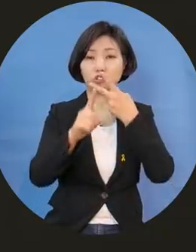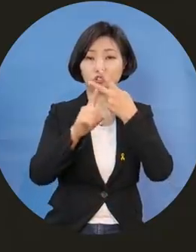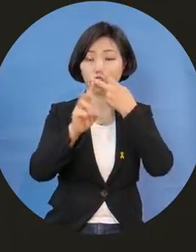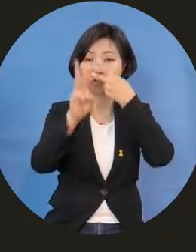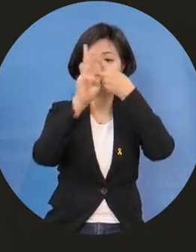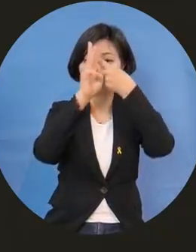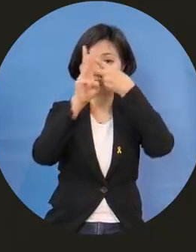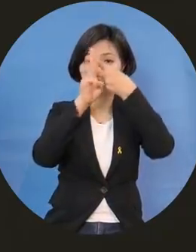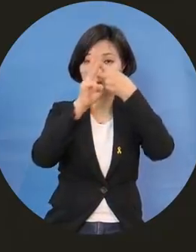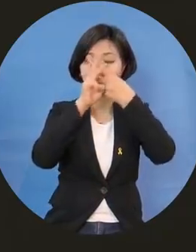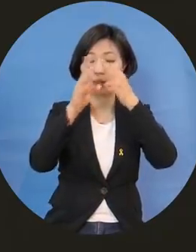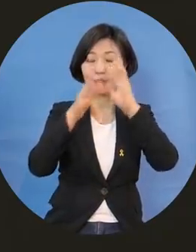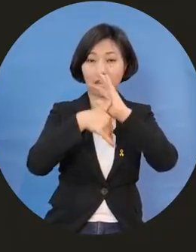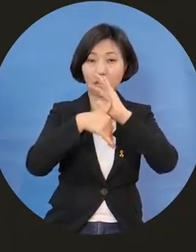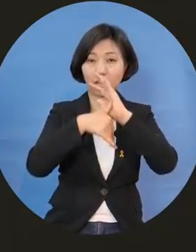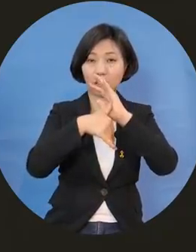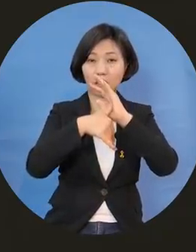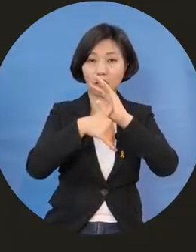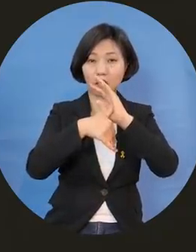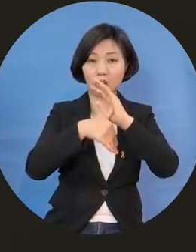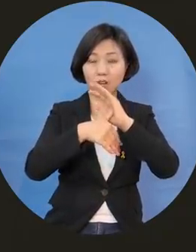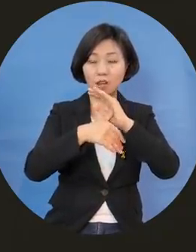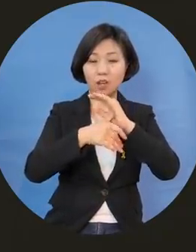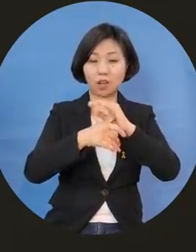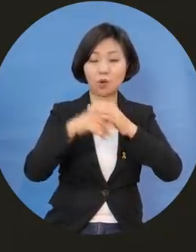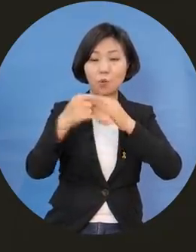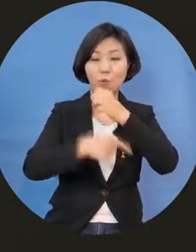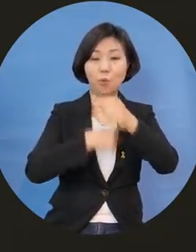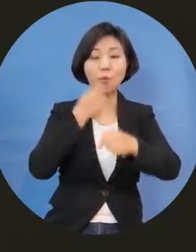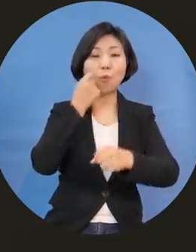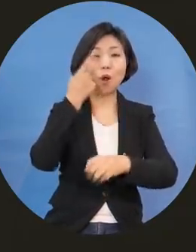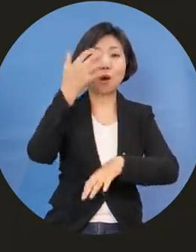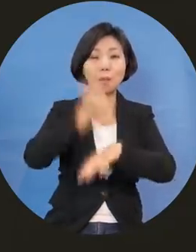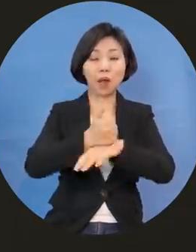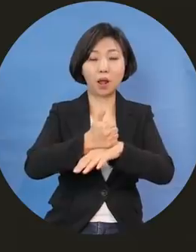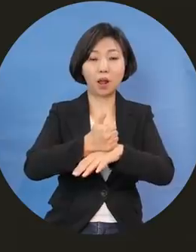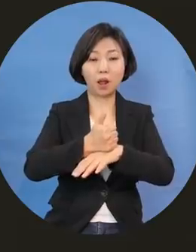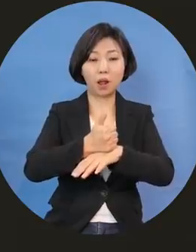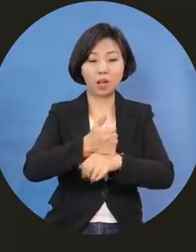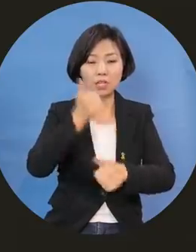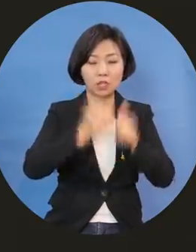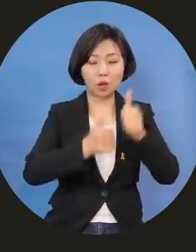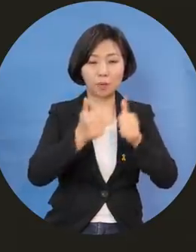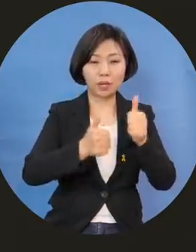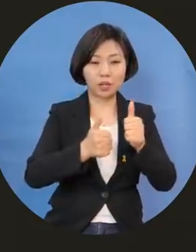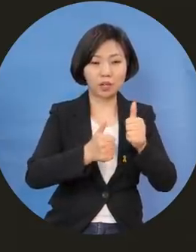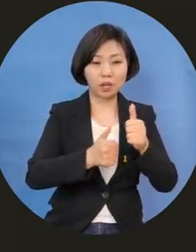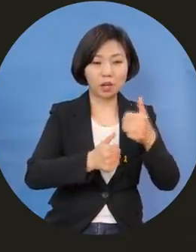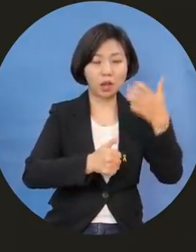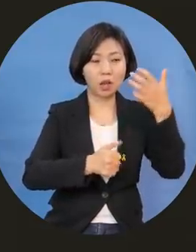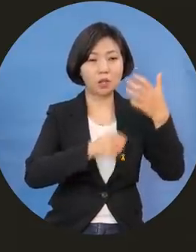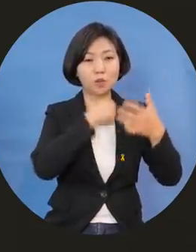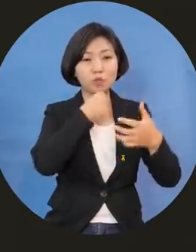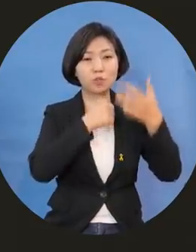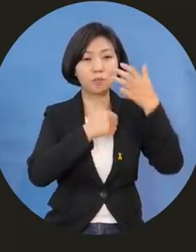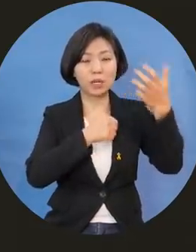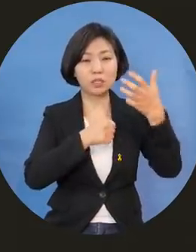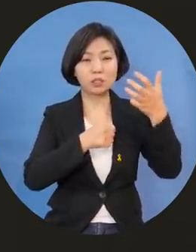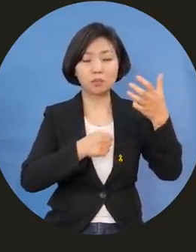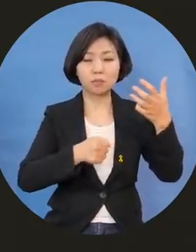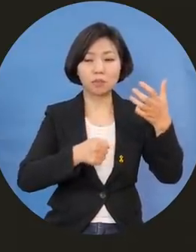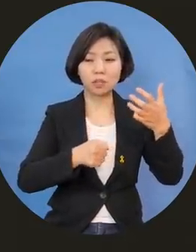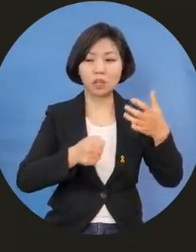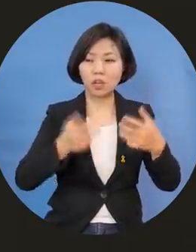자기가 중학교 3학년 때, 4월 말 고사 수학 점수가 평소 80점 받는 거 60점 받았다고 자기